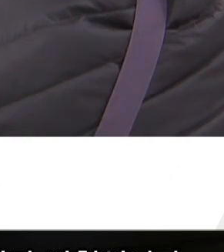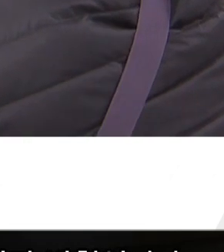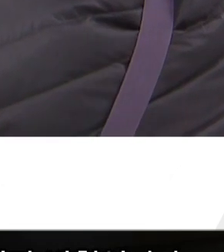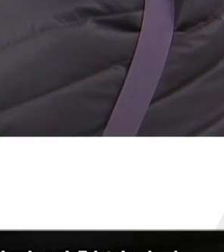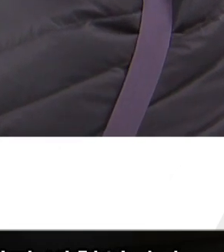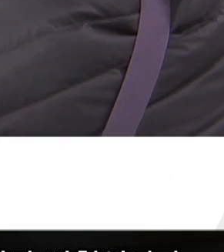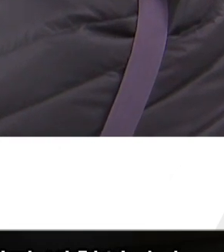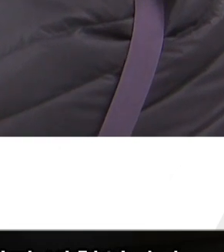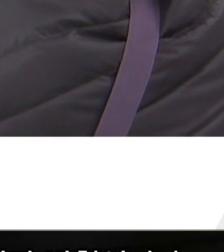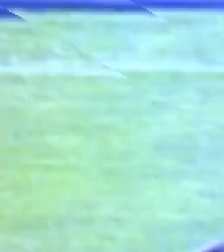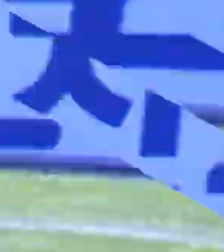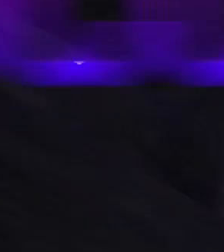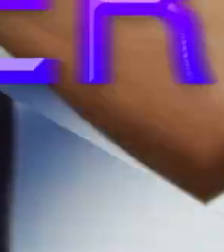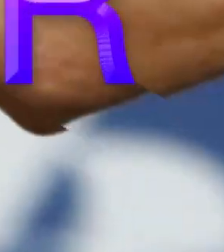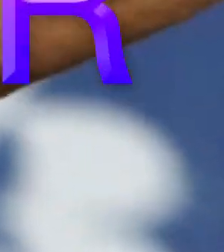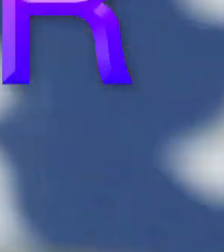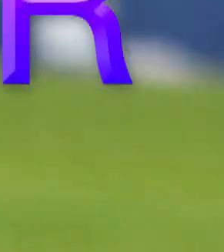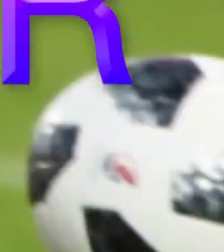이어갈 방침입니다.